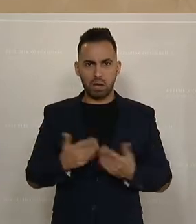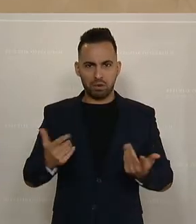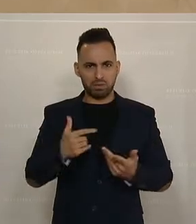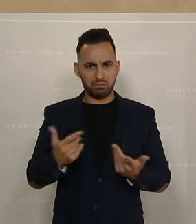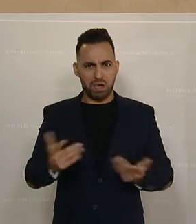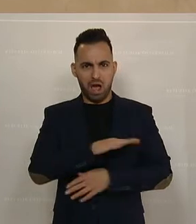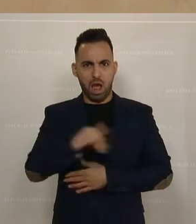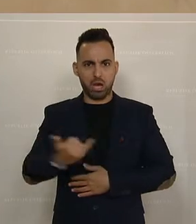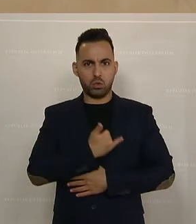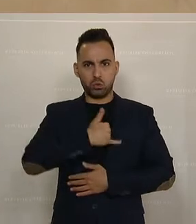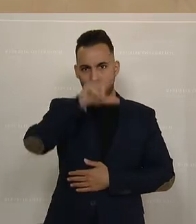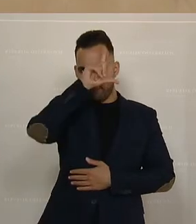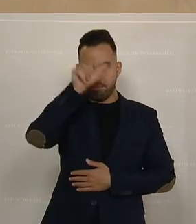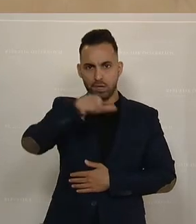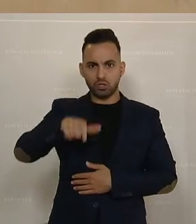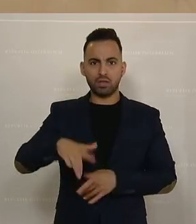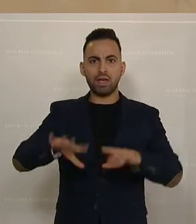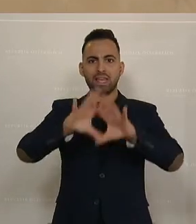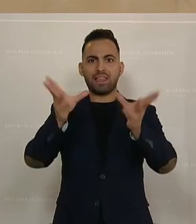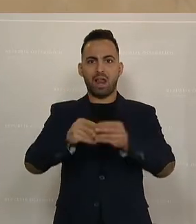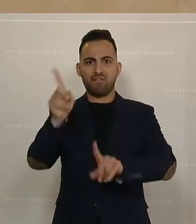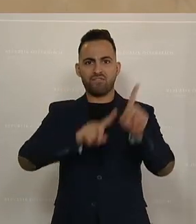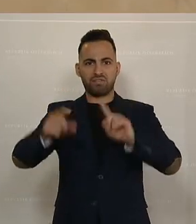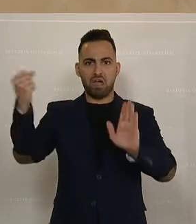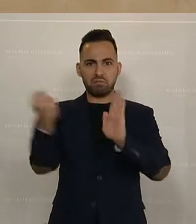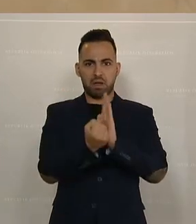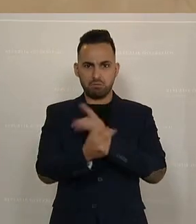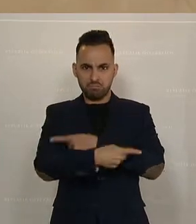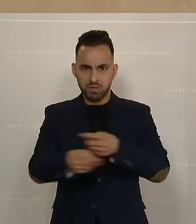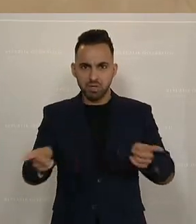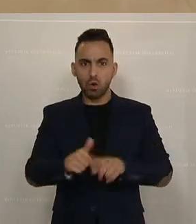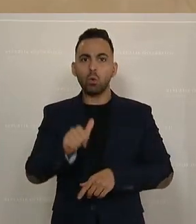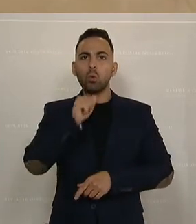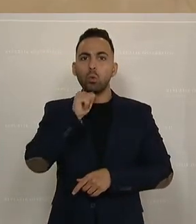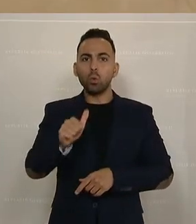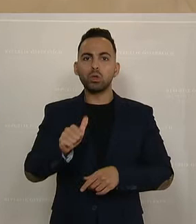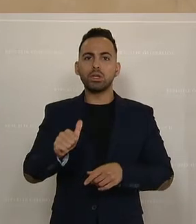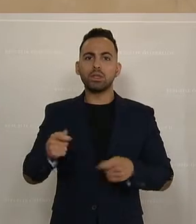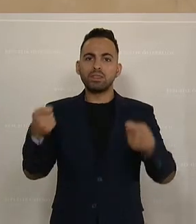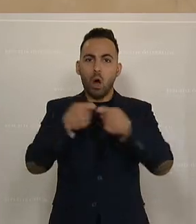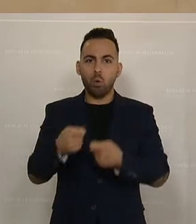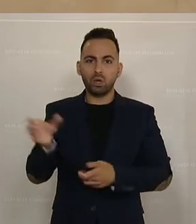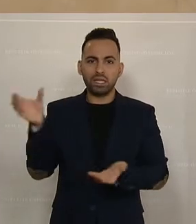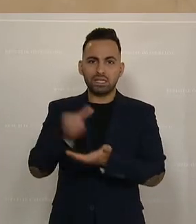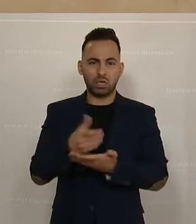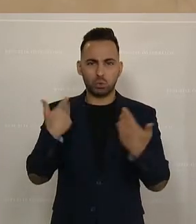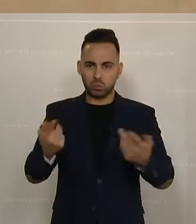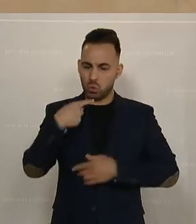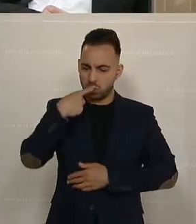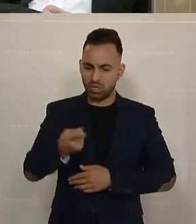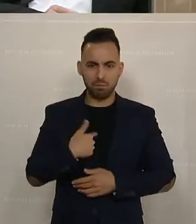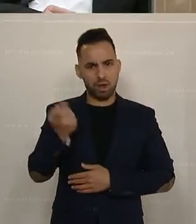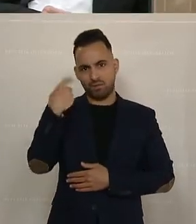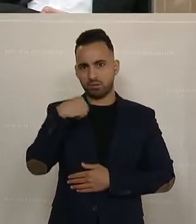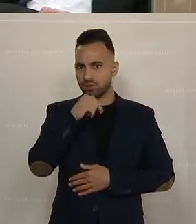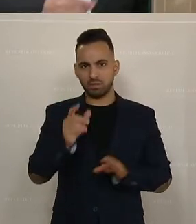alle jungen menschen alle jungen burschen unter generalverdacht zu stellen dass sie sich da die untauglichkeit erschleichen das finde ich das finde ich nicht wirklich das finde ich